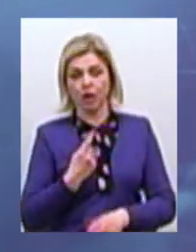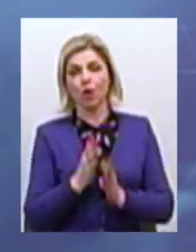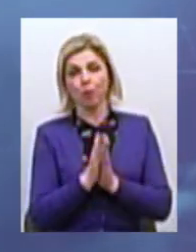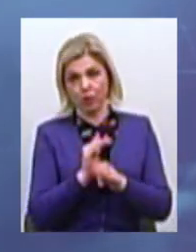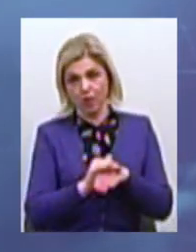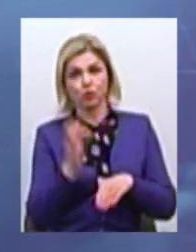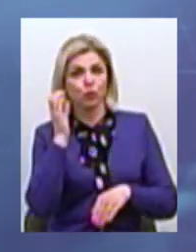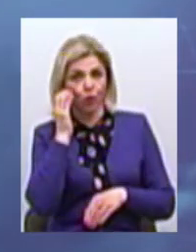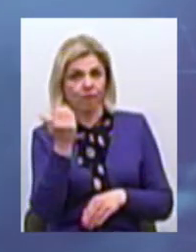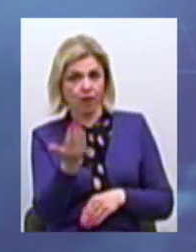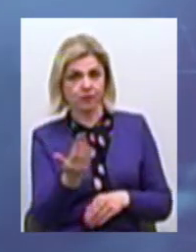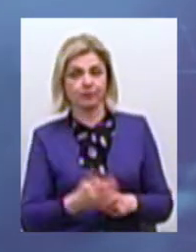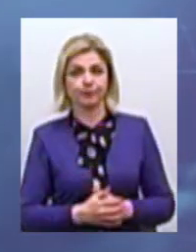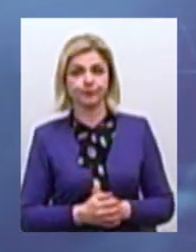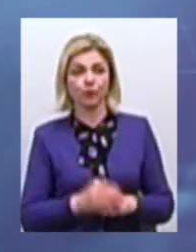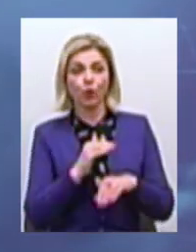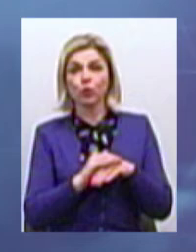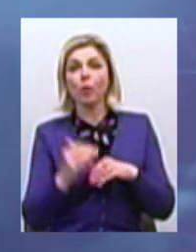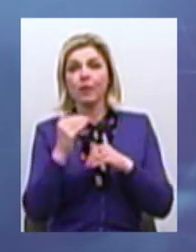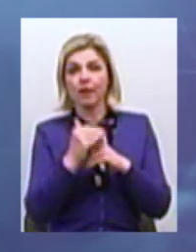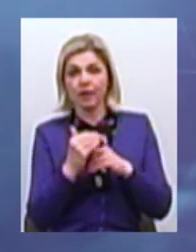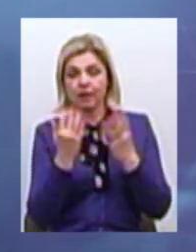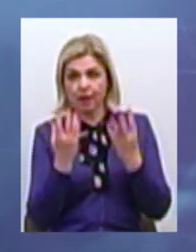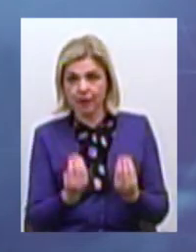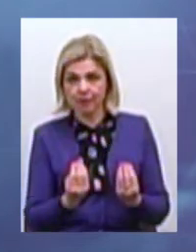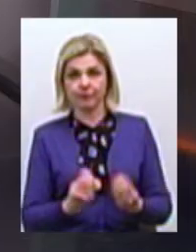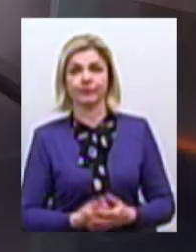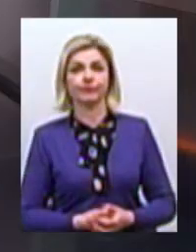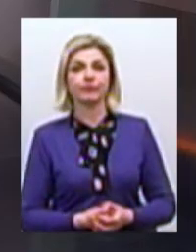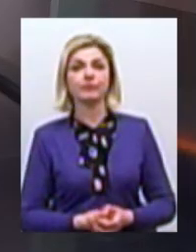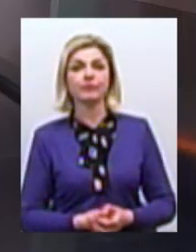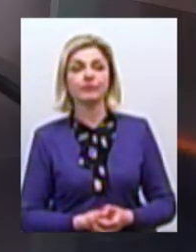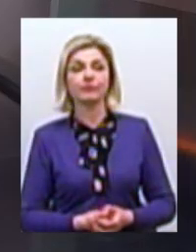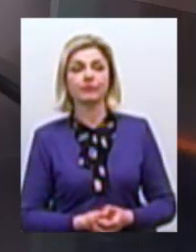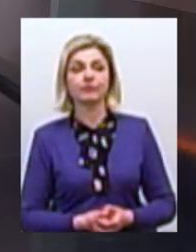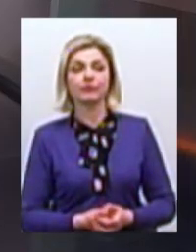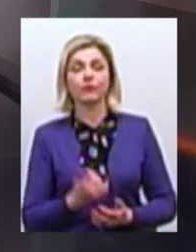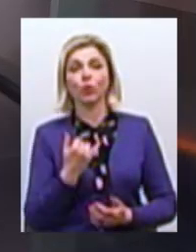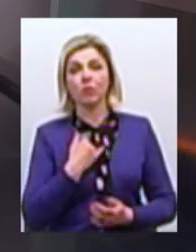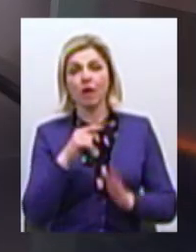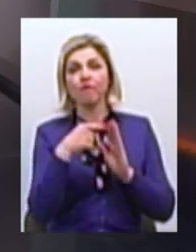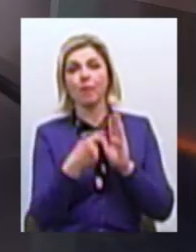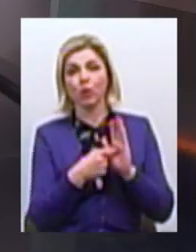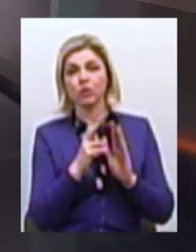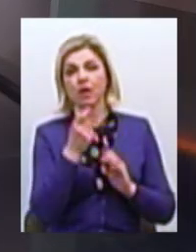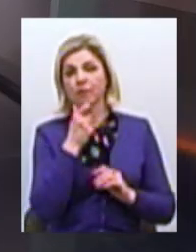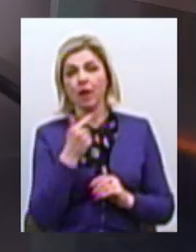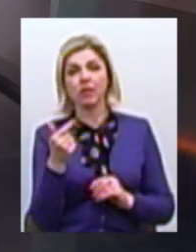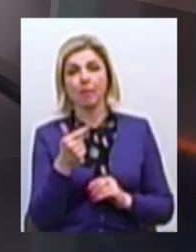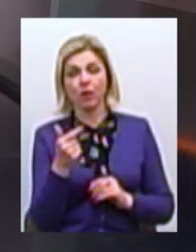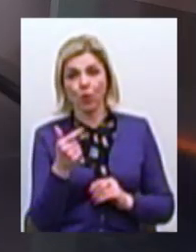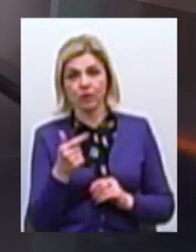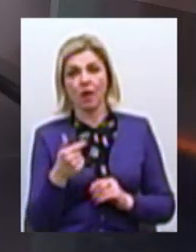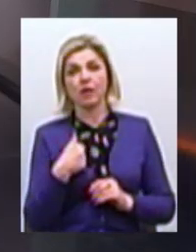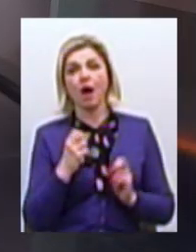вас. Добрый день. У меня вопрос к господину Голобородскому. Я хотела бы,